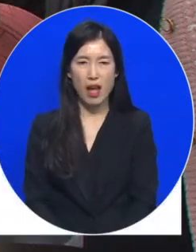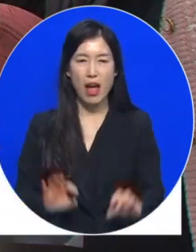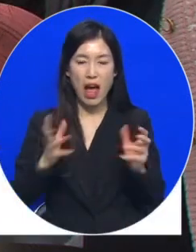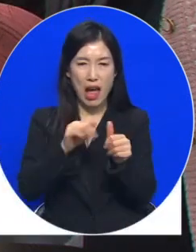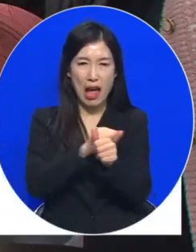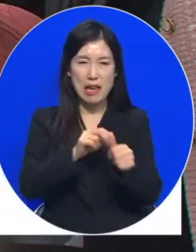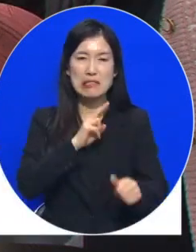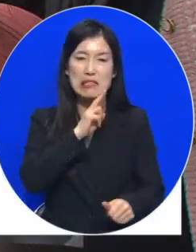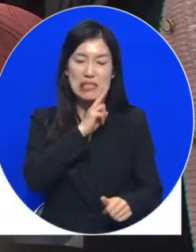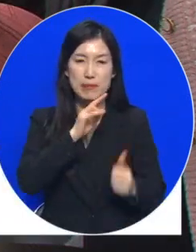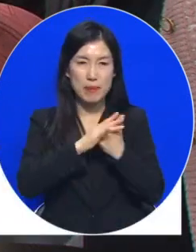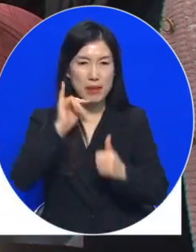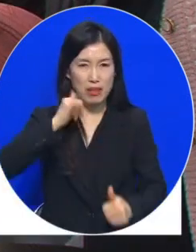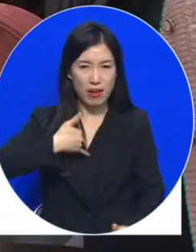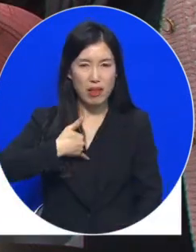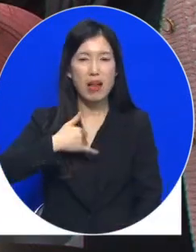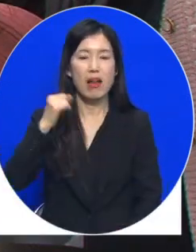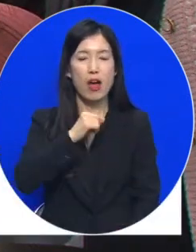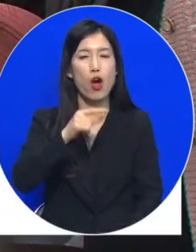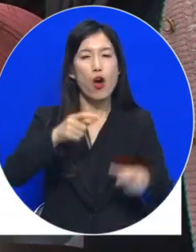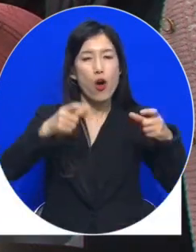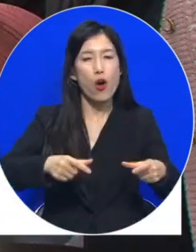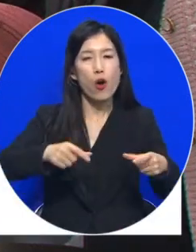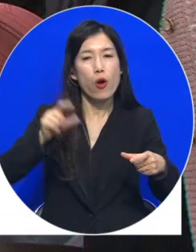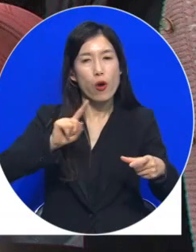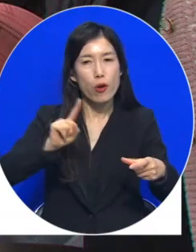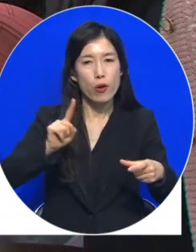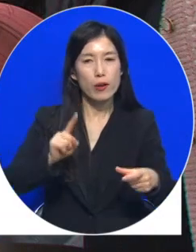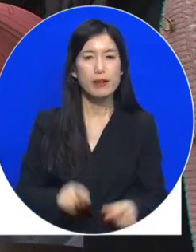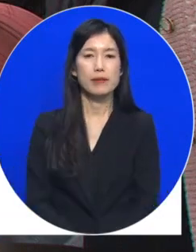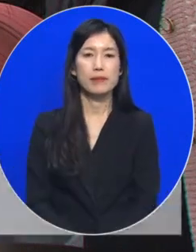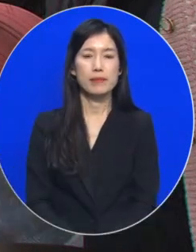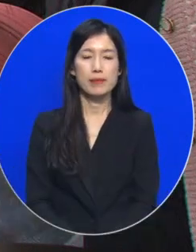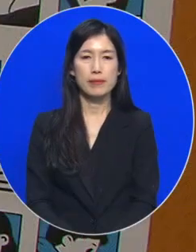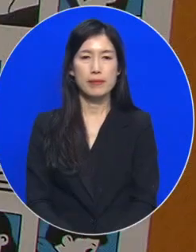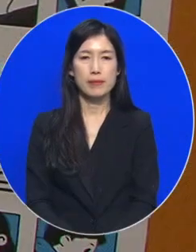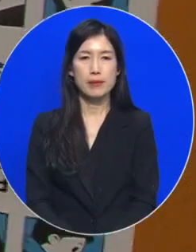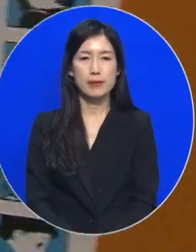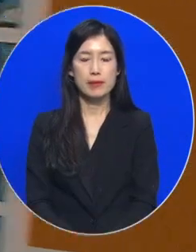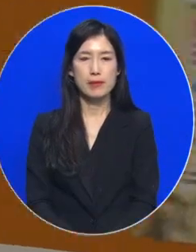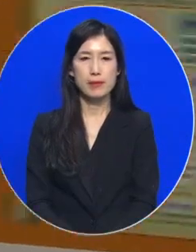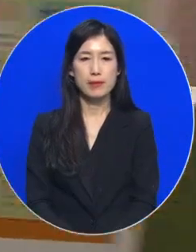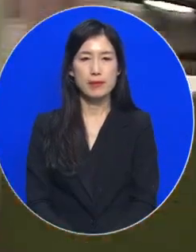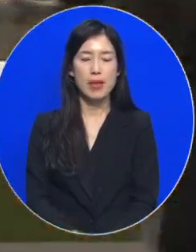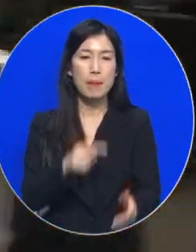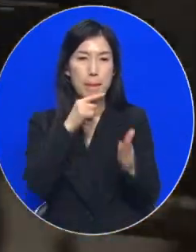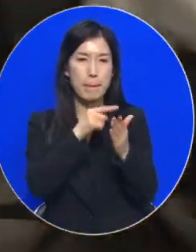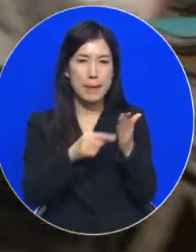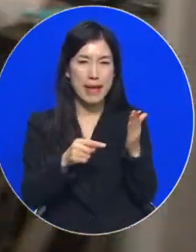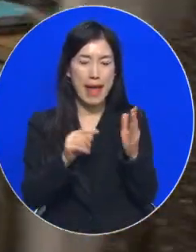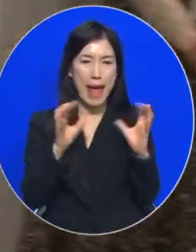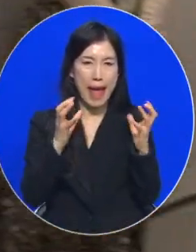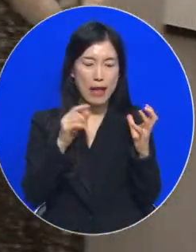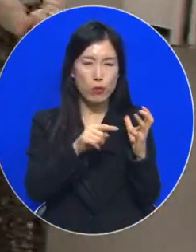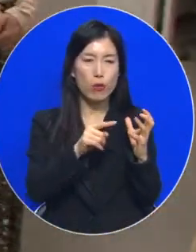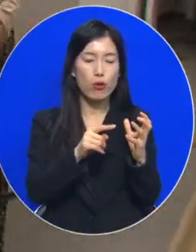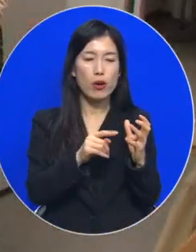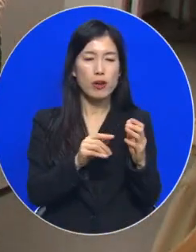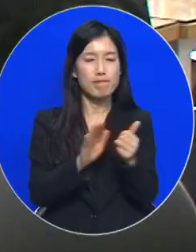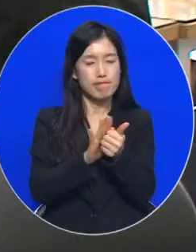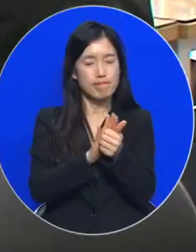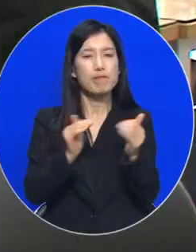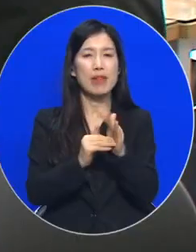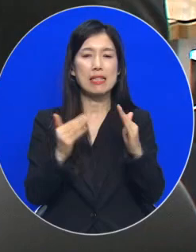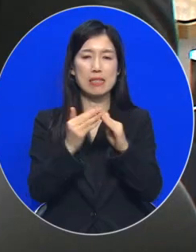의심되셔서 전화 주셨다고요 발생지역은 어느 쪽일까요 또 피해아동의 가정복귀 후 진행하는